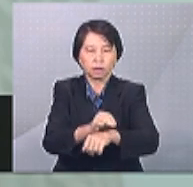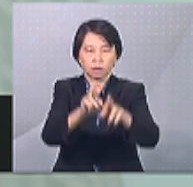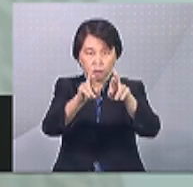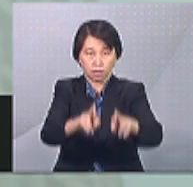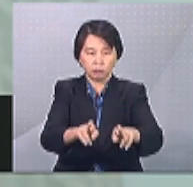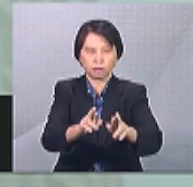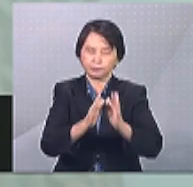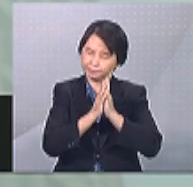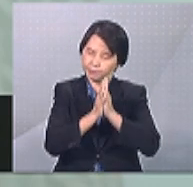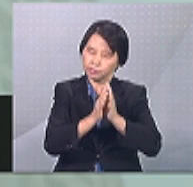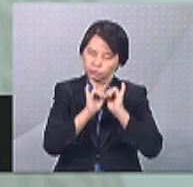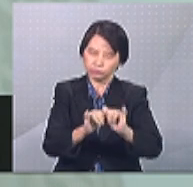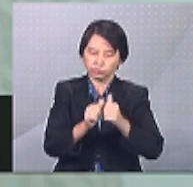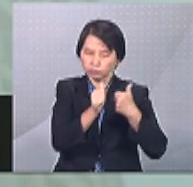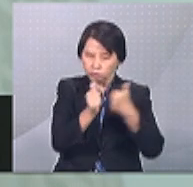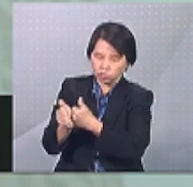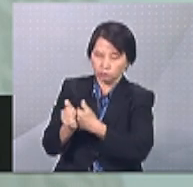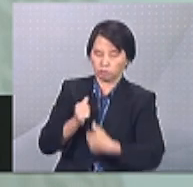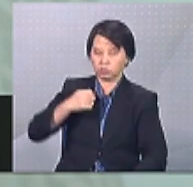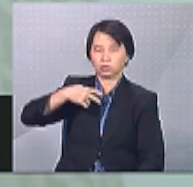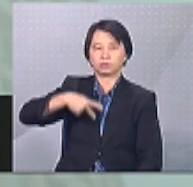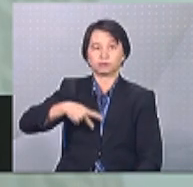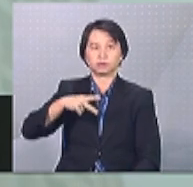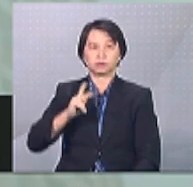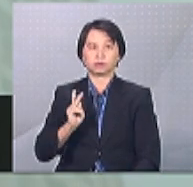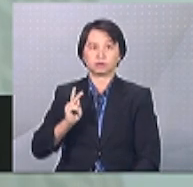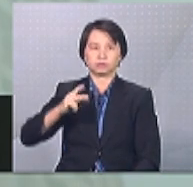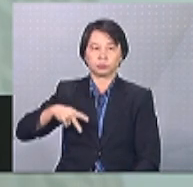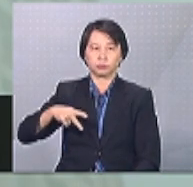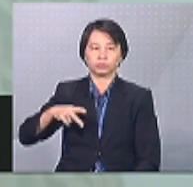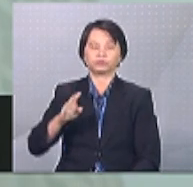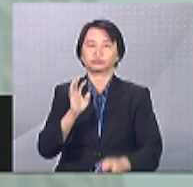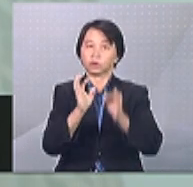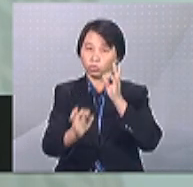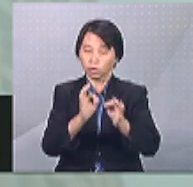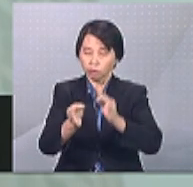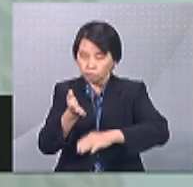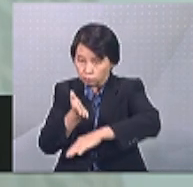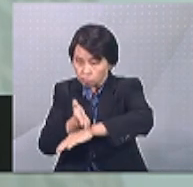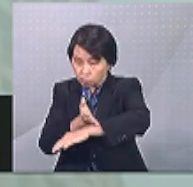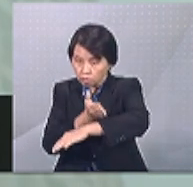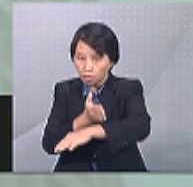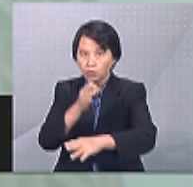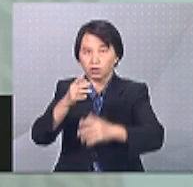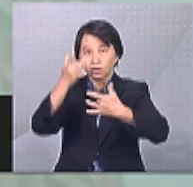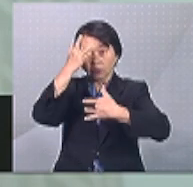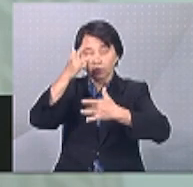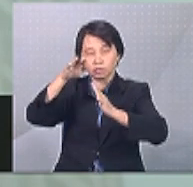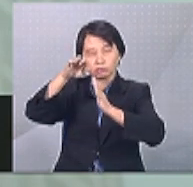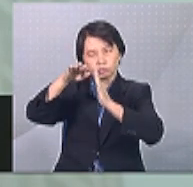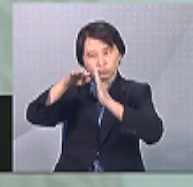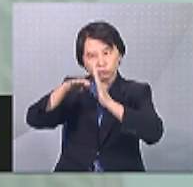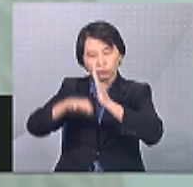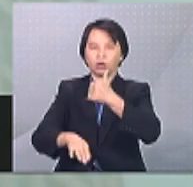agar terus patuh kepada perintah pergerakan kawalan. Walaupun perkembangan dalam penurunan kes ini